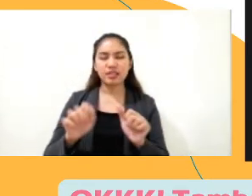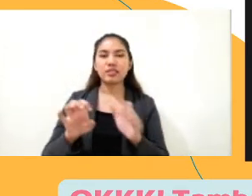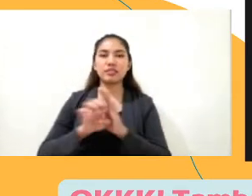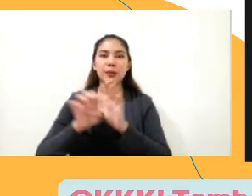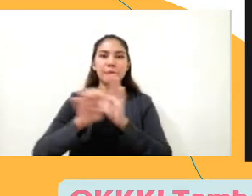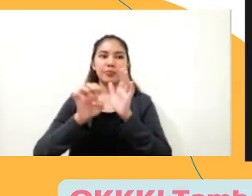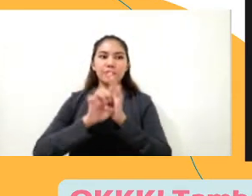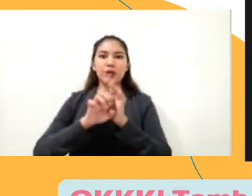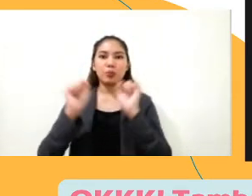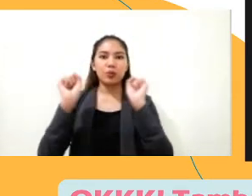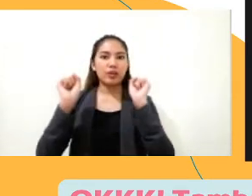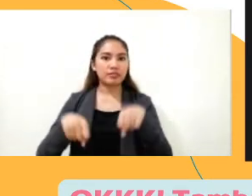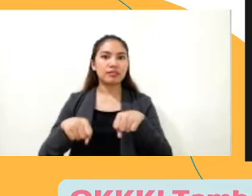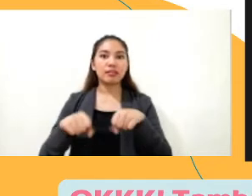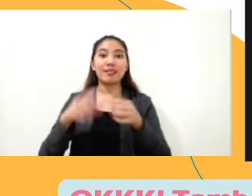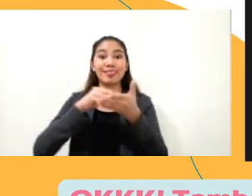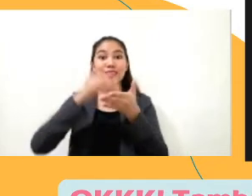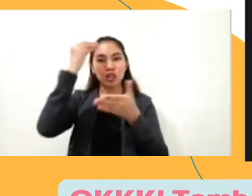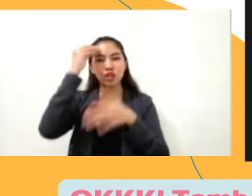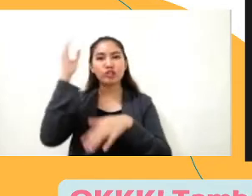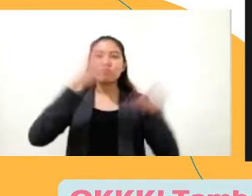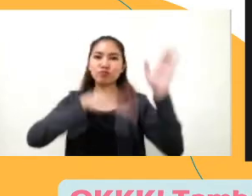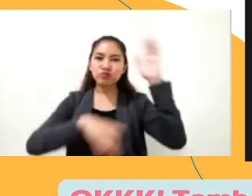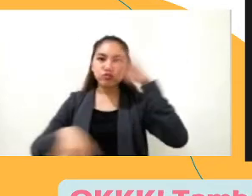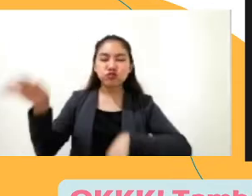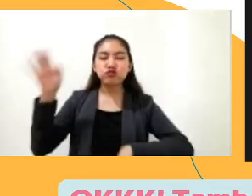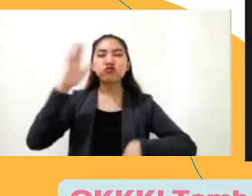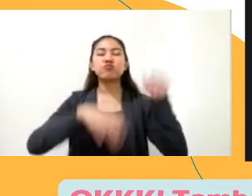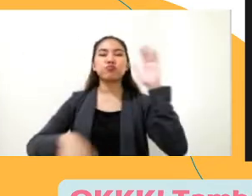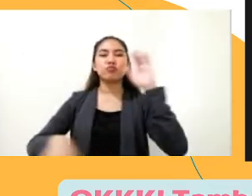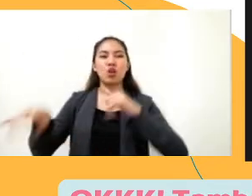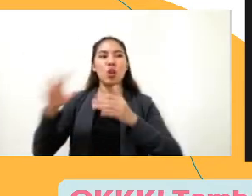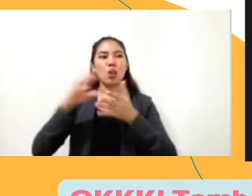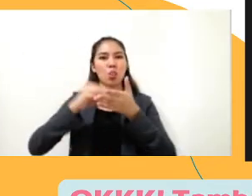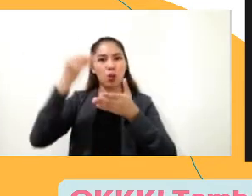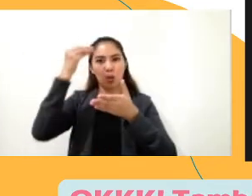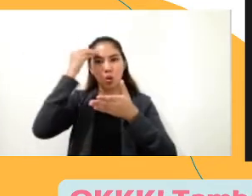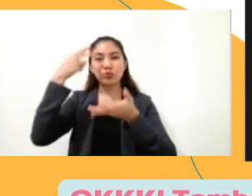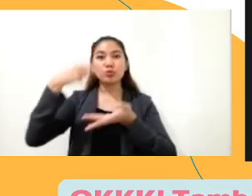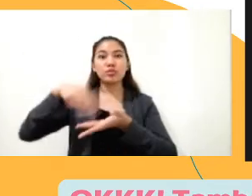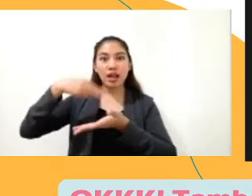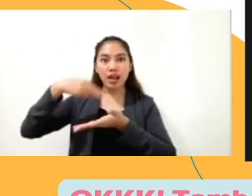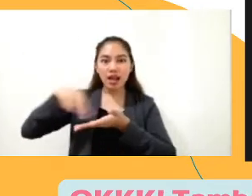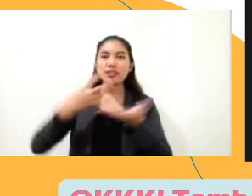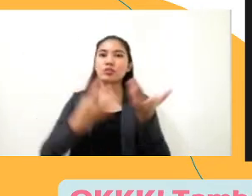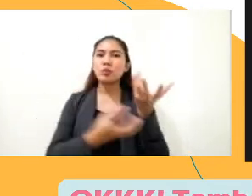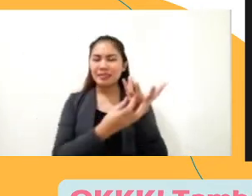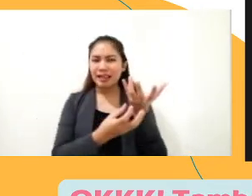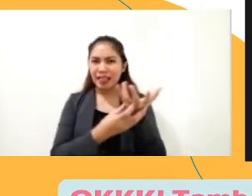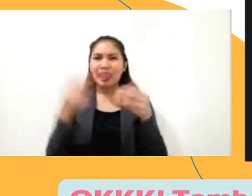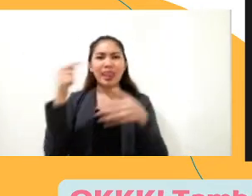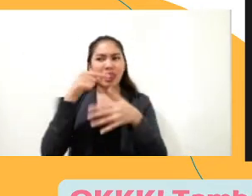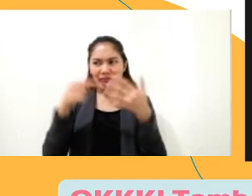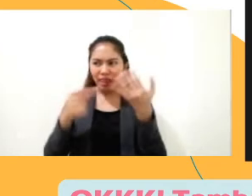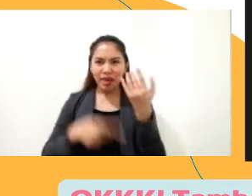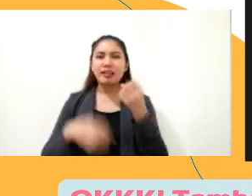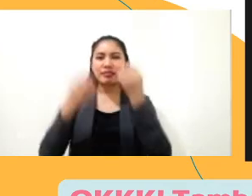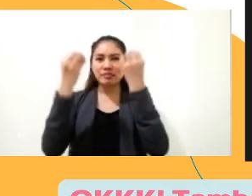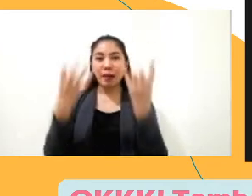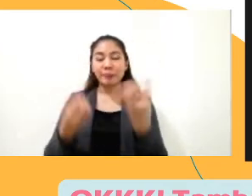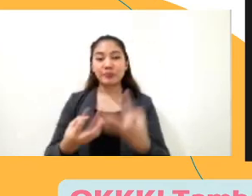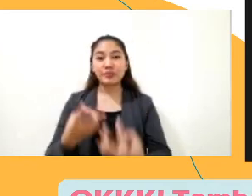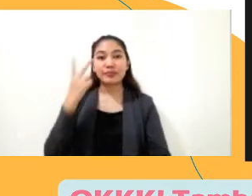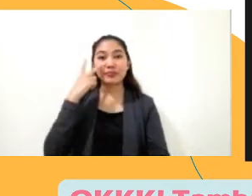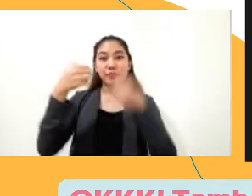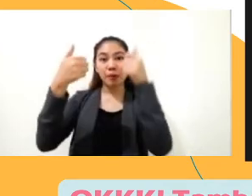tayong lumangoy, matuto tayong sumayaw, magluto. So ang dami-dami nating nakikita sa social